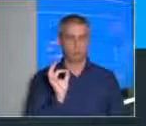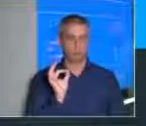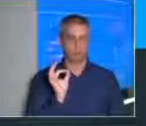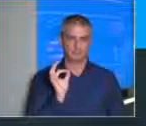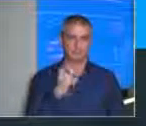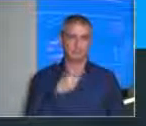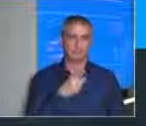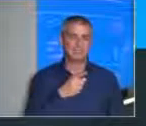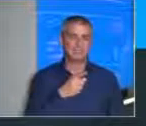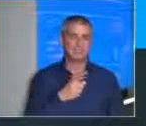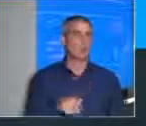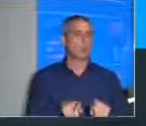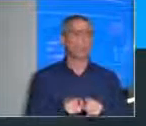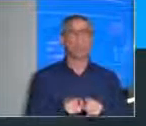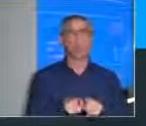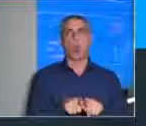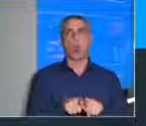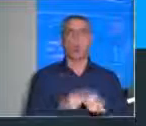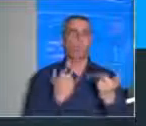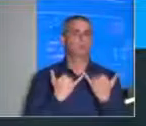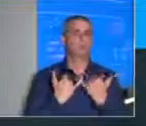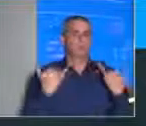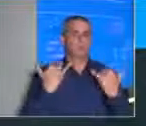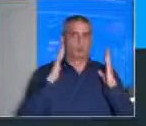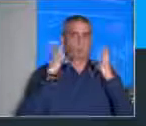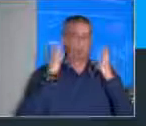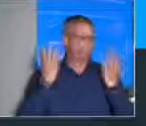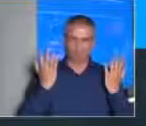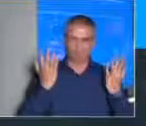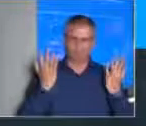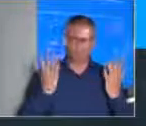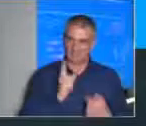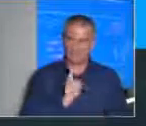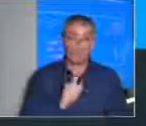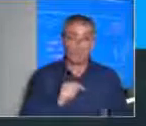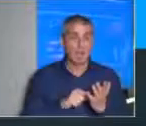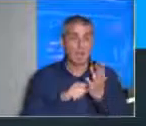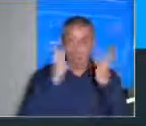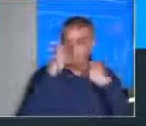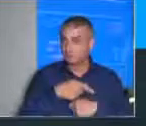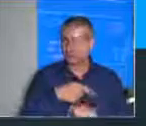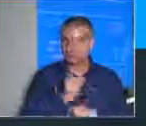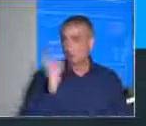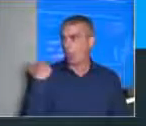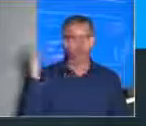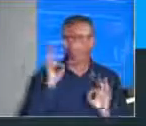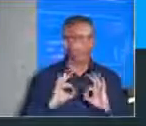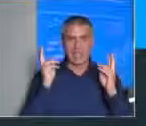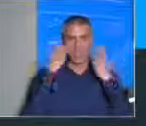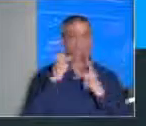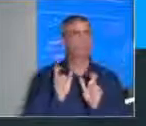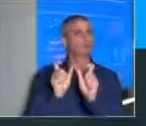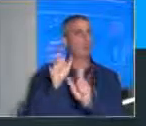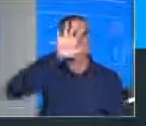ההשערה, שזה כאילו דבר התפתחות מהותית, אבל היא לא, משום שההסכם הזה לא היה אף פעם הסכם